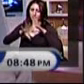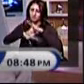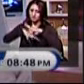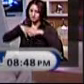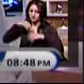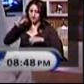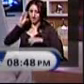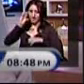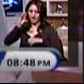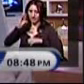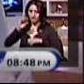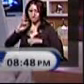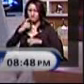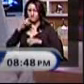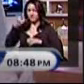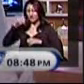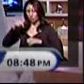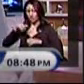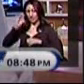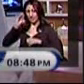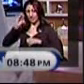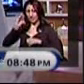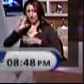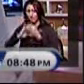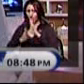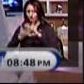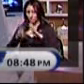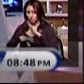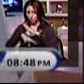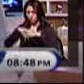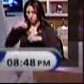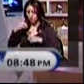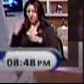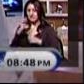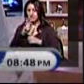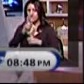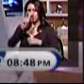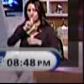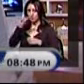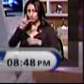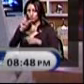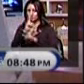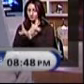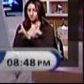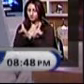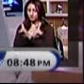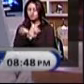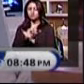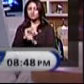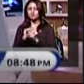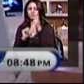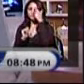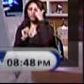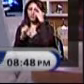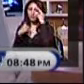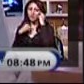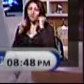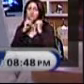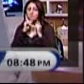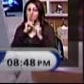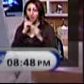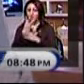انا ناوي انها تحدث في الإسكندرية، لأنه الإسكندرية دي جزء مني، أنا والدتي من مواليد الإسكندرية